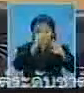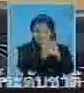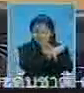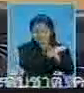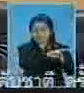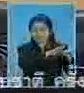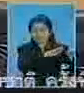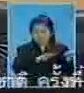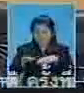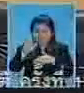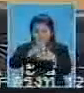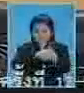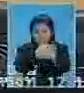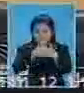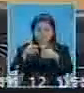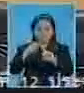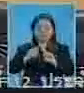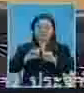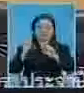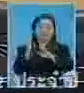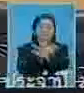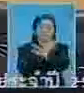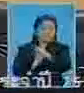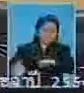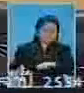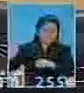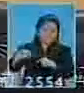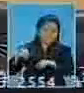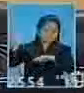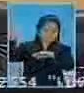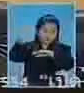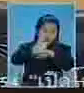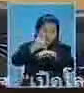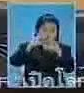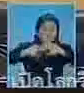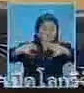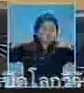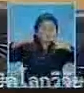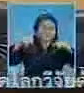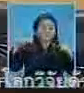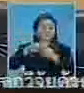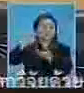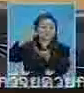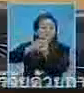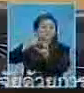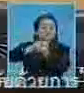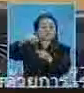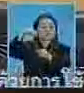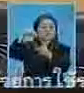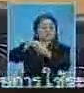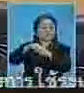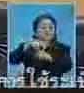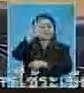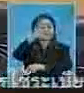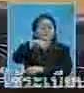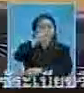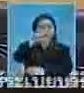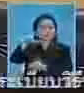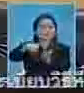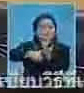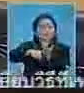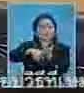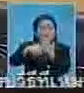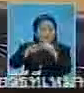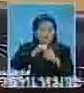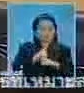เรามาเป็นรัฐบาลเนี่ยกองทุนน้ำมันติดลบอยู่ประมาณ 5,000 ล้านครับท่านนายกเราบริหารจัดการ